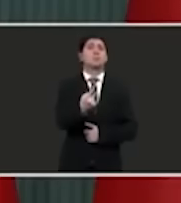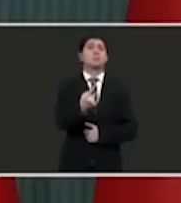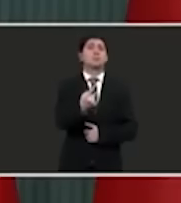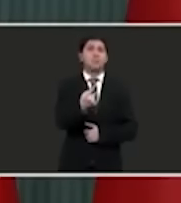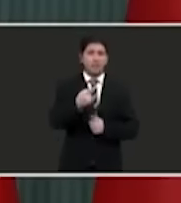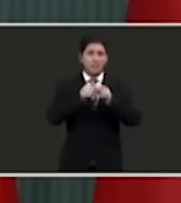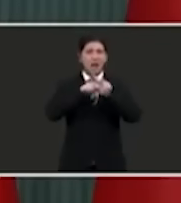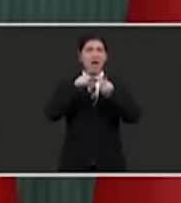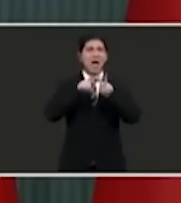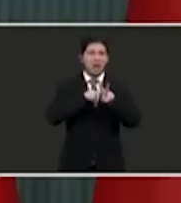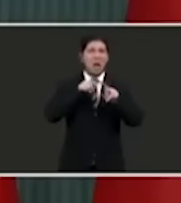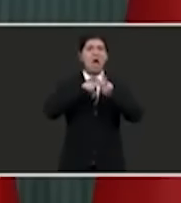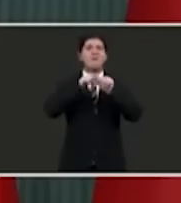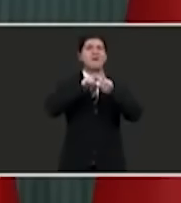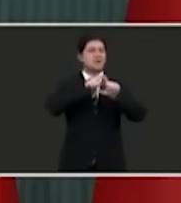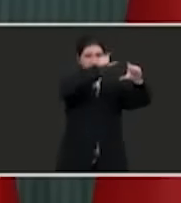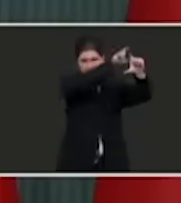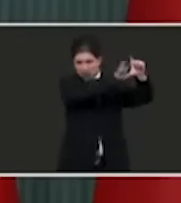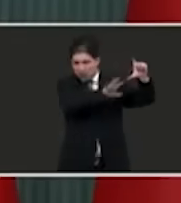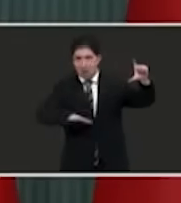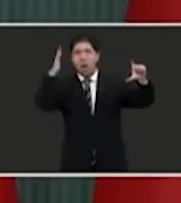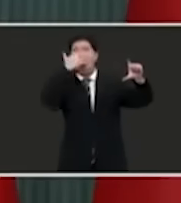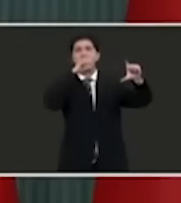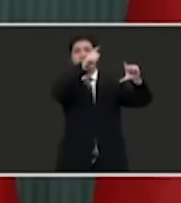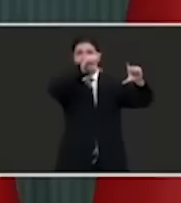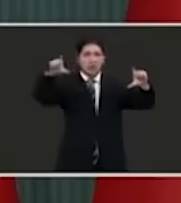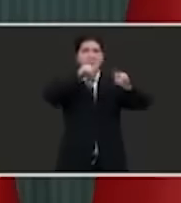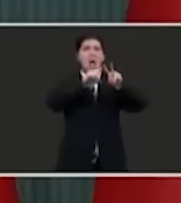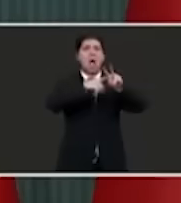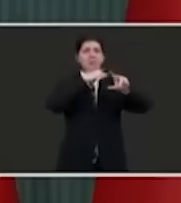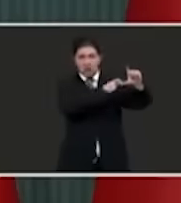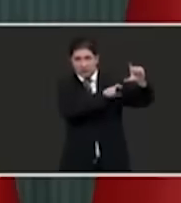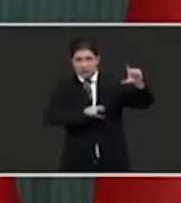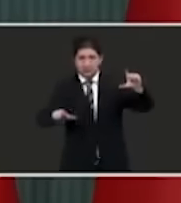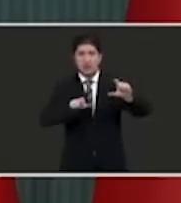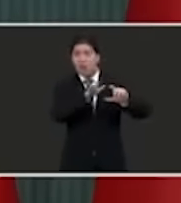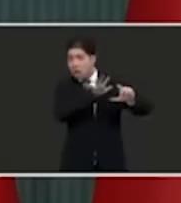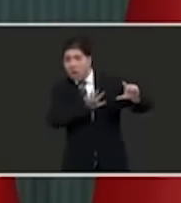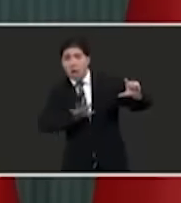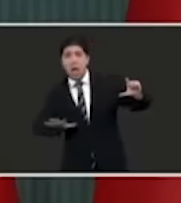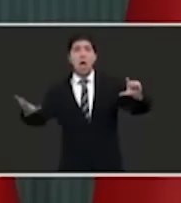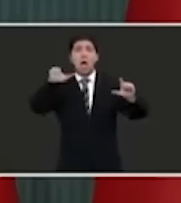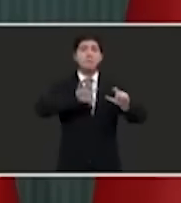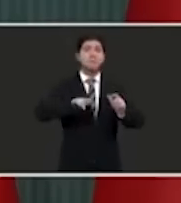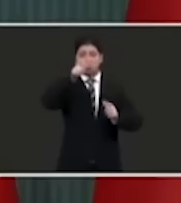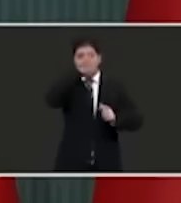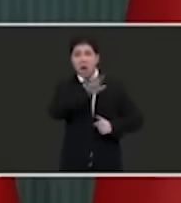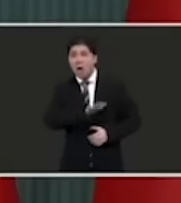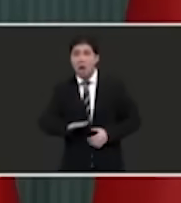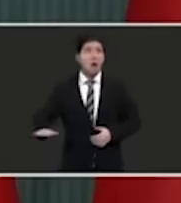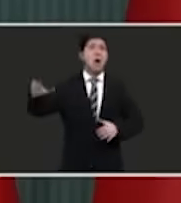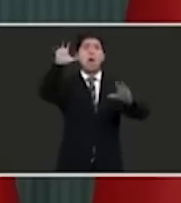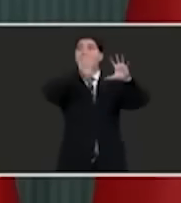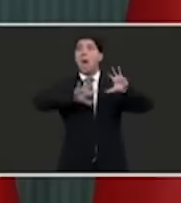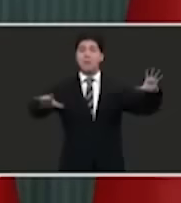Balkanlardan Kafkaslara, Karadeniz'den Akdeniz'in doğu kıyılarına kadar dört bir yanımızda yaşanan